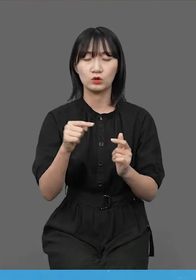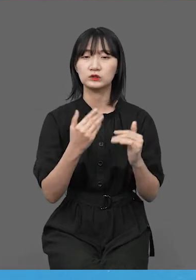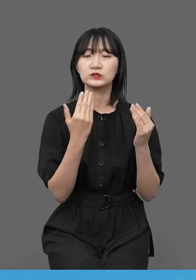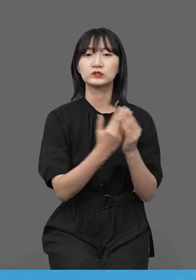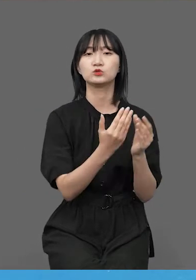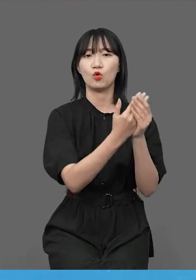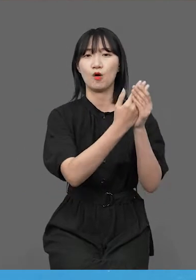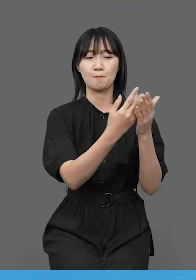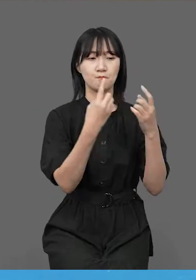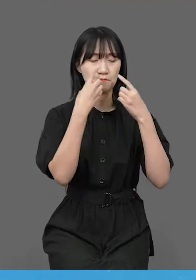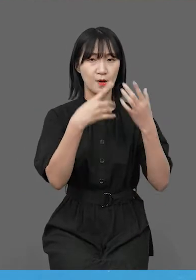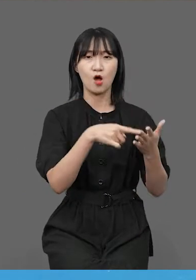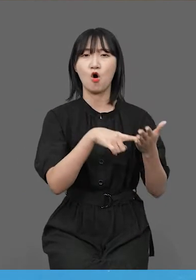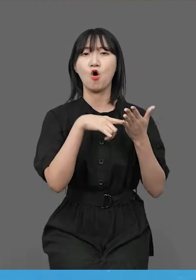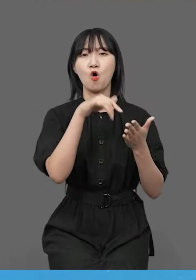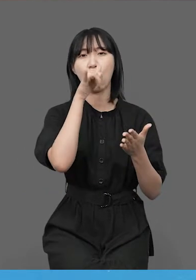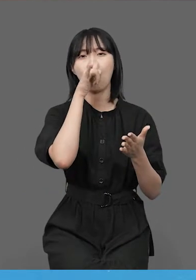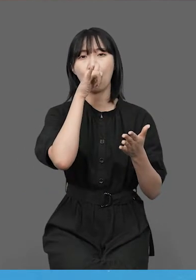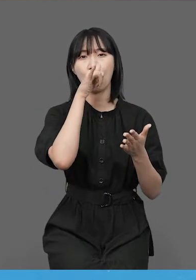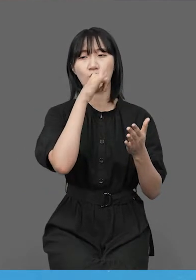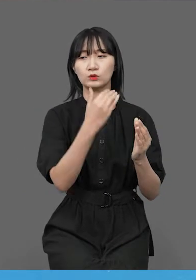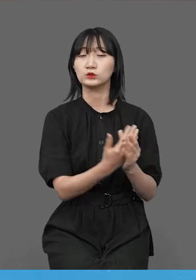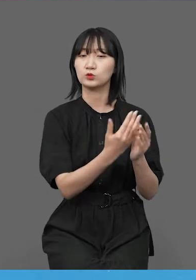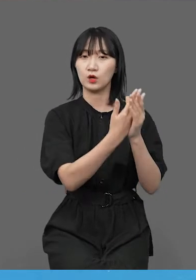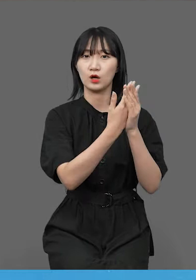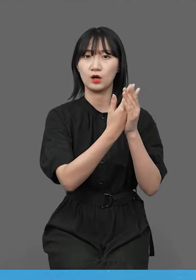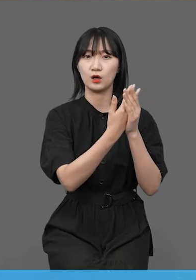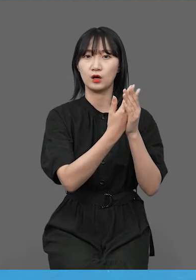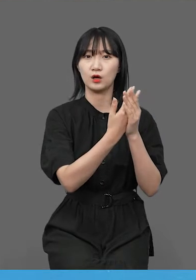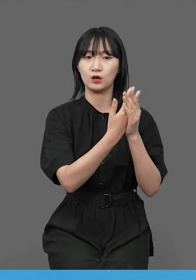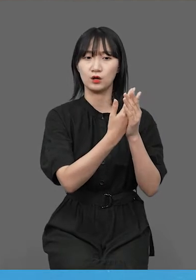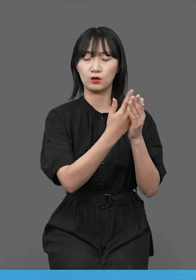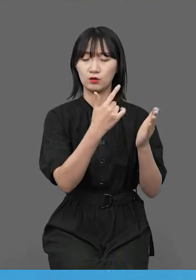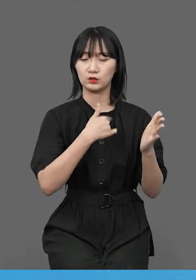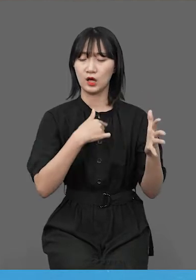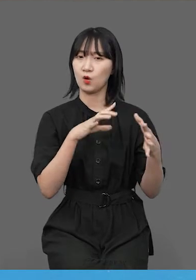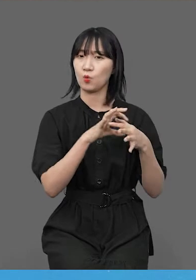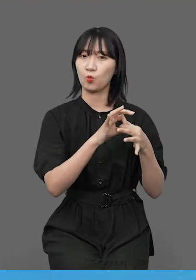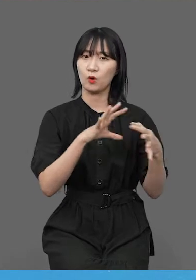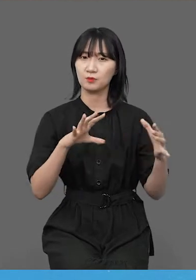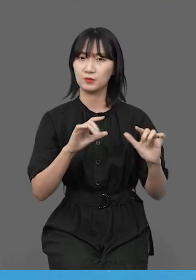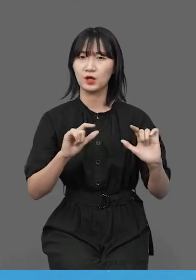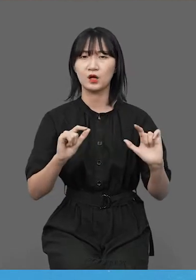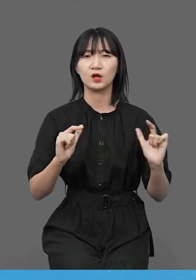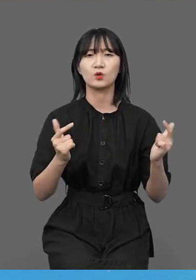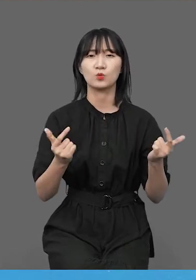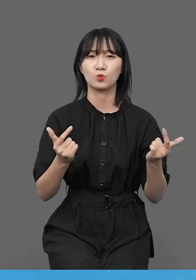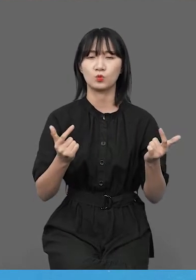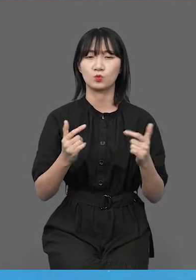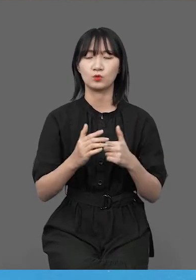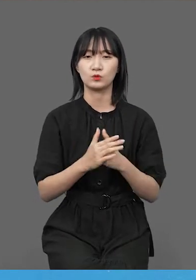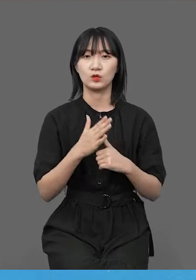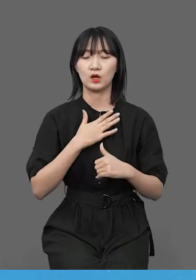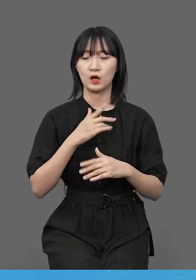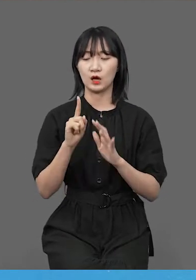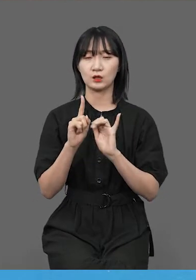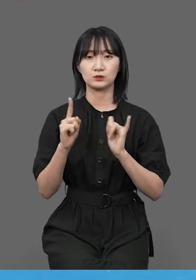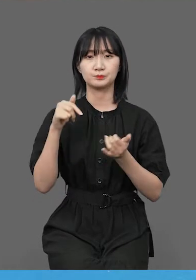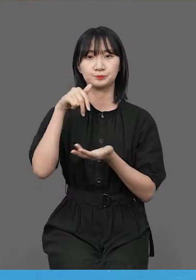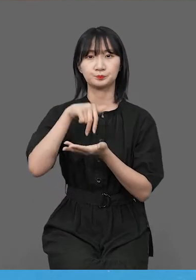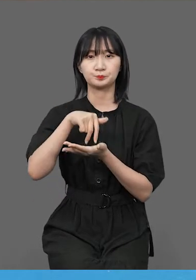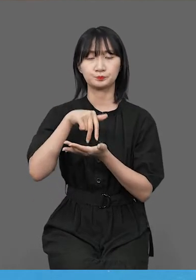얘기하는 것이죠. 근데 그 진화라고 하는 것이, 생물의 진화라고 하는 것이 나와 무관한 것이 아니고 저도 한 사람의